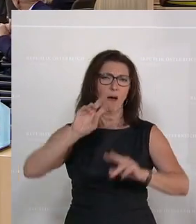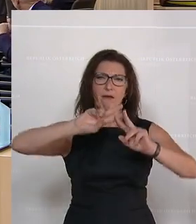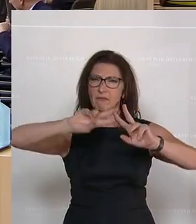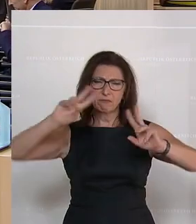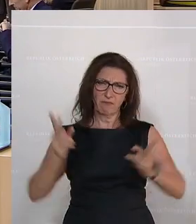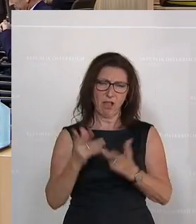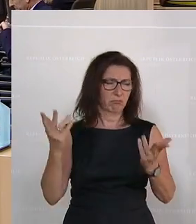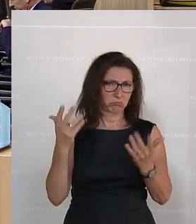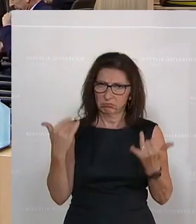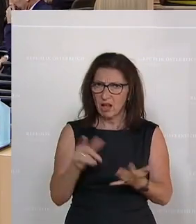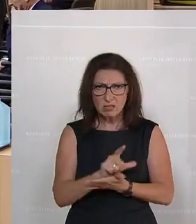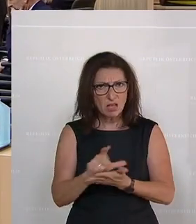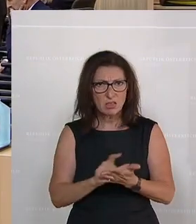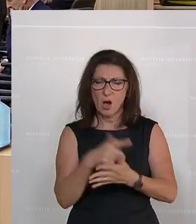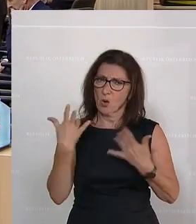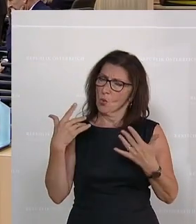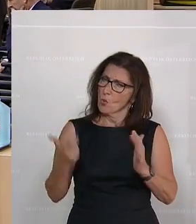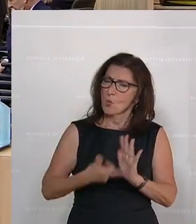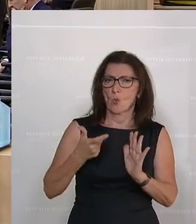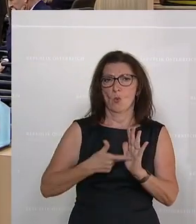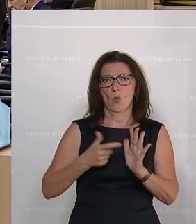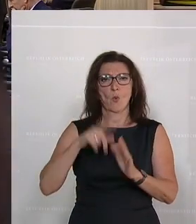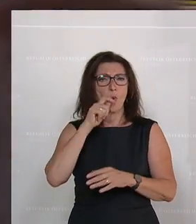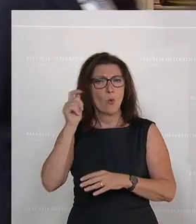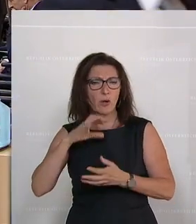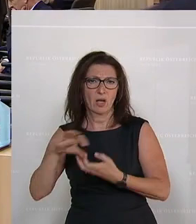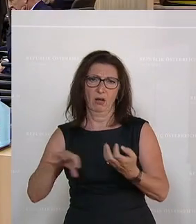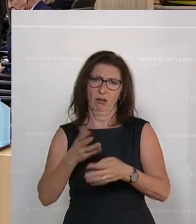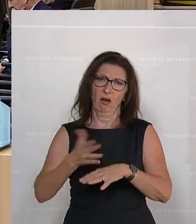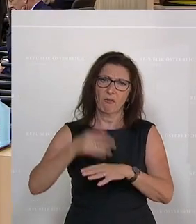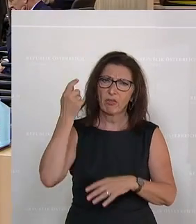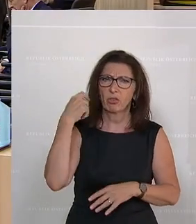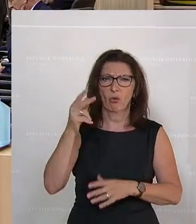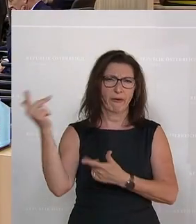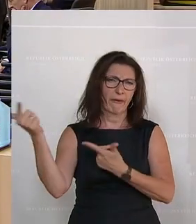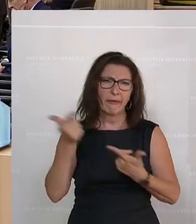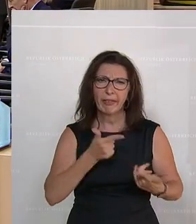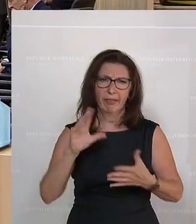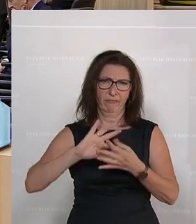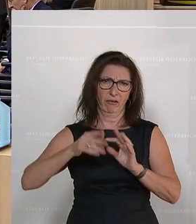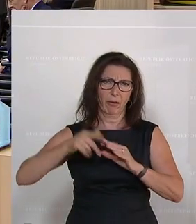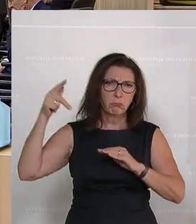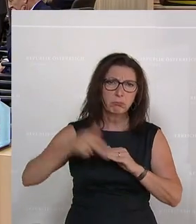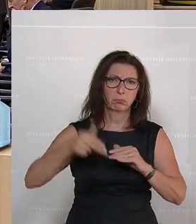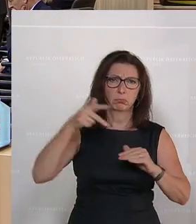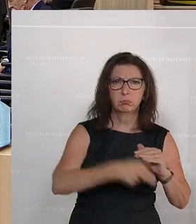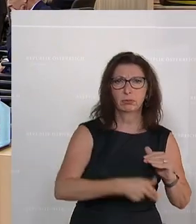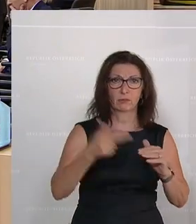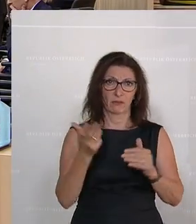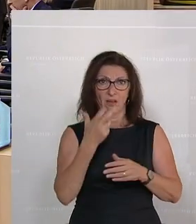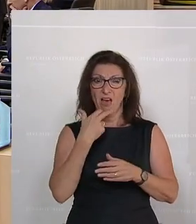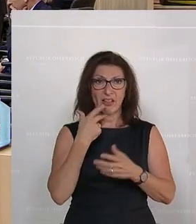aufzudrehen so der finanzminister der sich nach allen clubchefs und dem vize kanzler zu wort gemeldet hat und jetzt ist